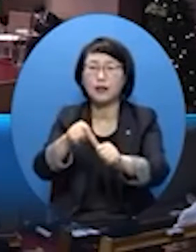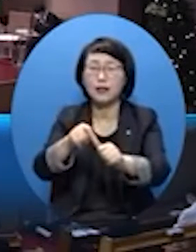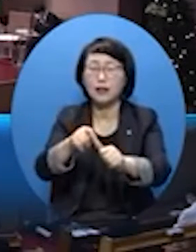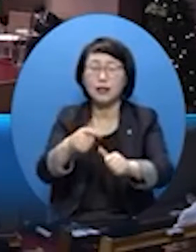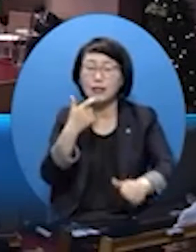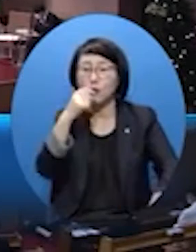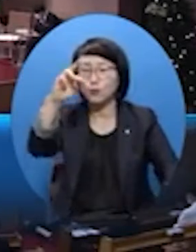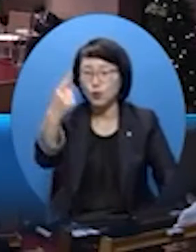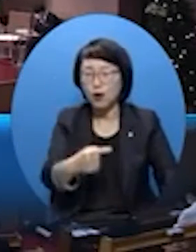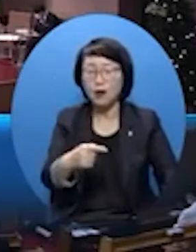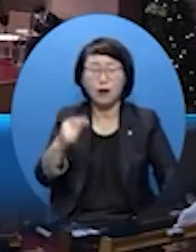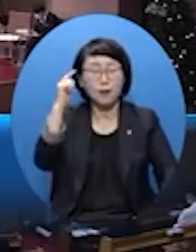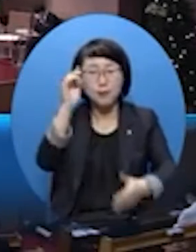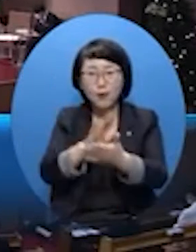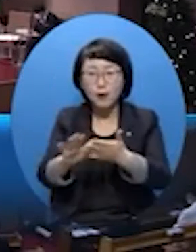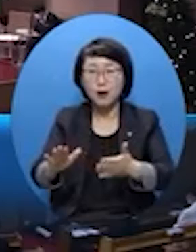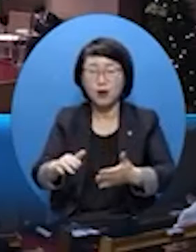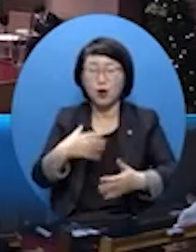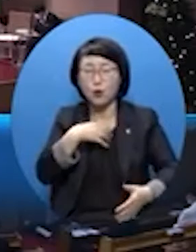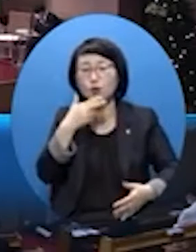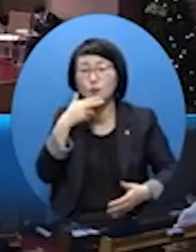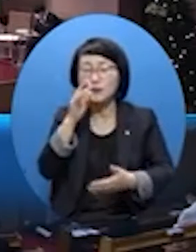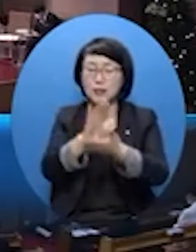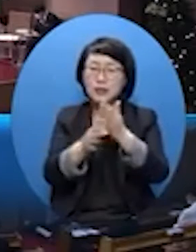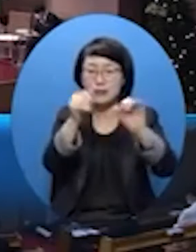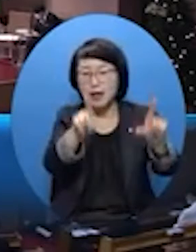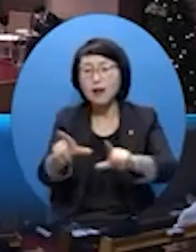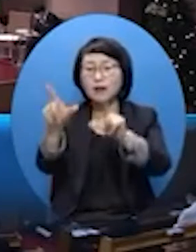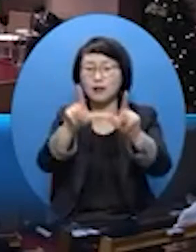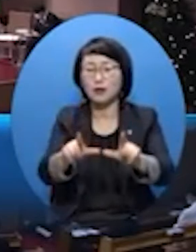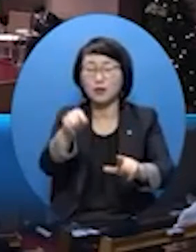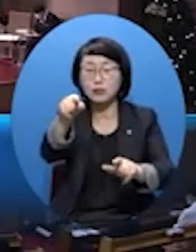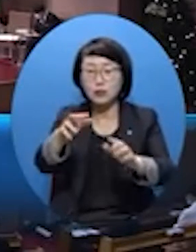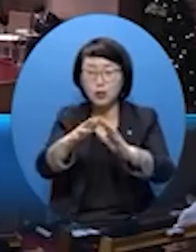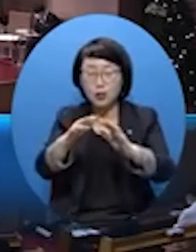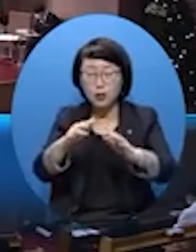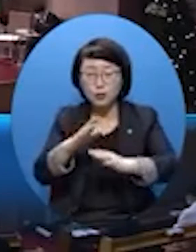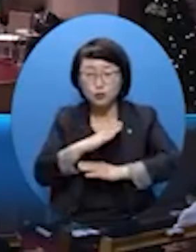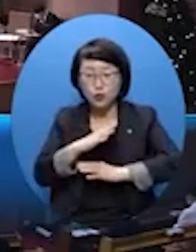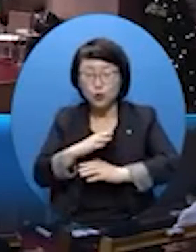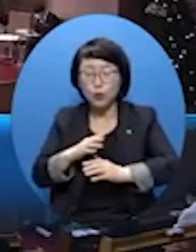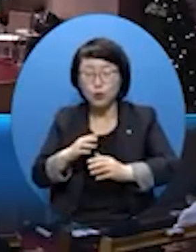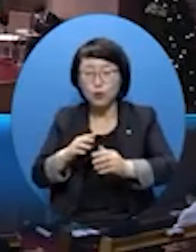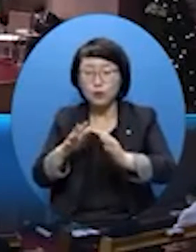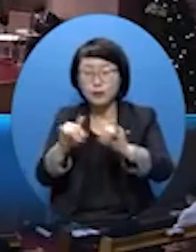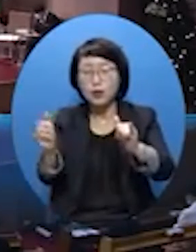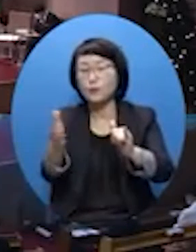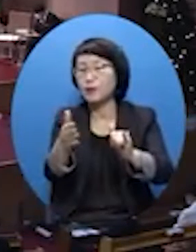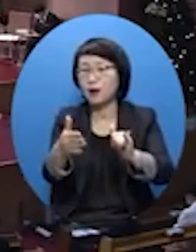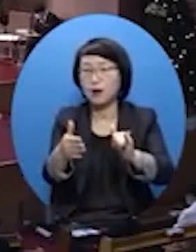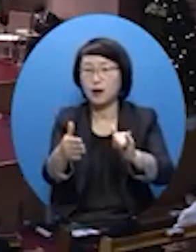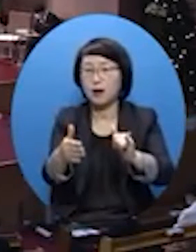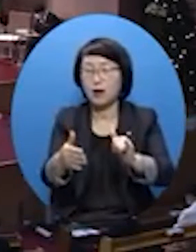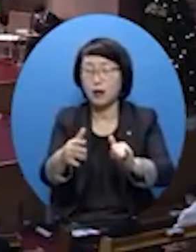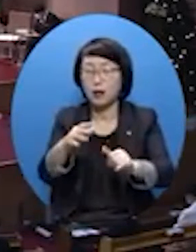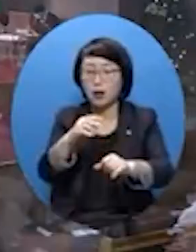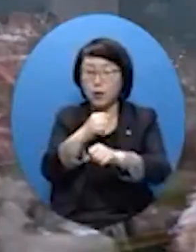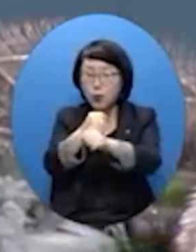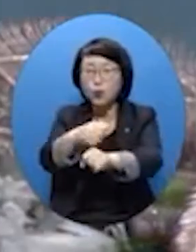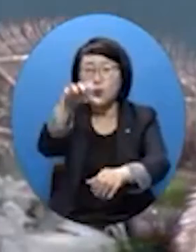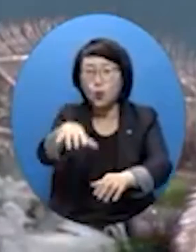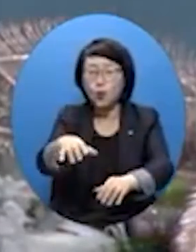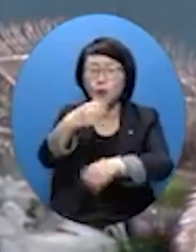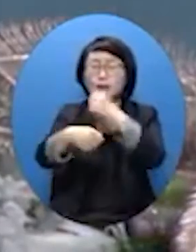야곱이 돌아와서 평안하며 걱정 없이 살게 될 것이라. 그를 두렵게 할 자 없으리라. 포로된 땅에서